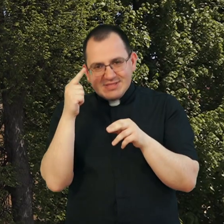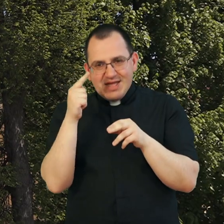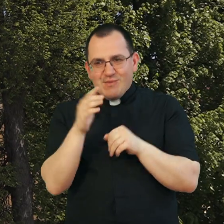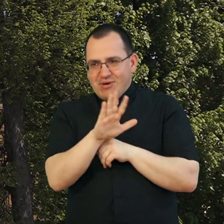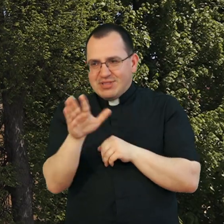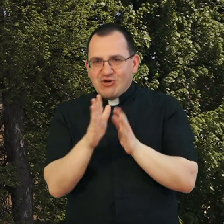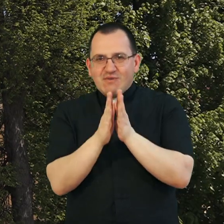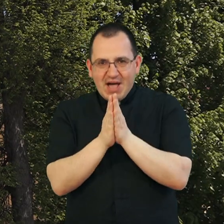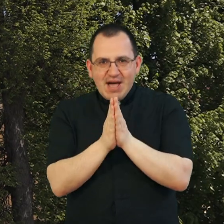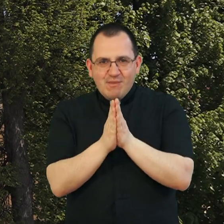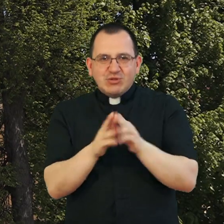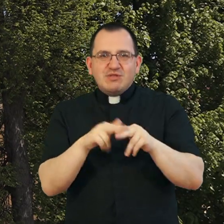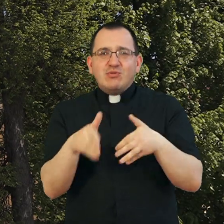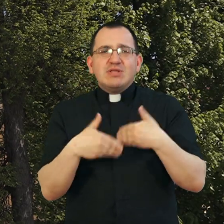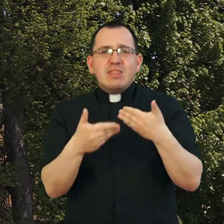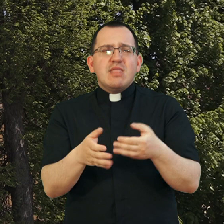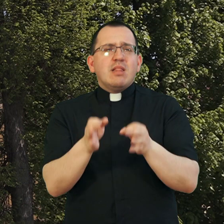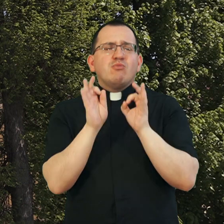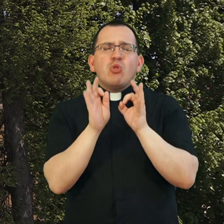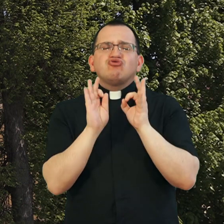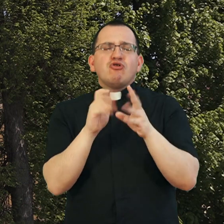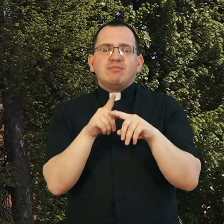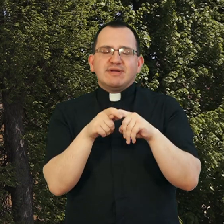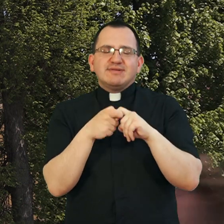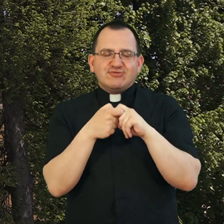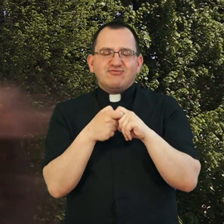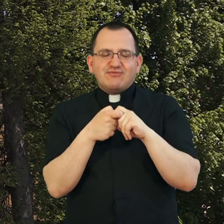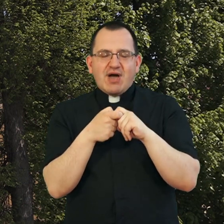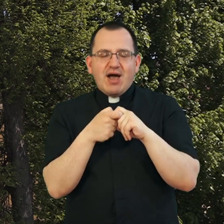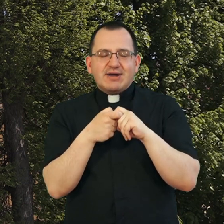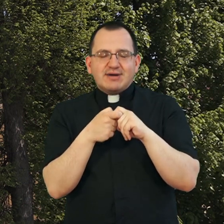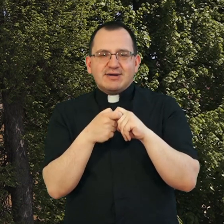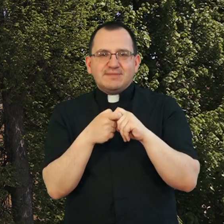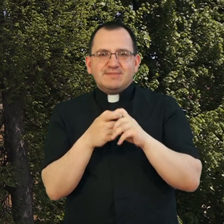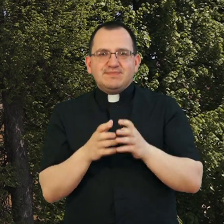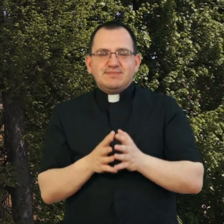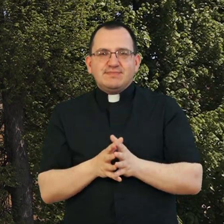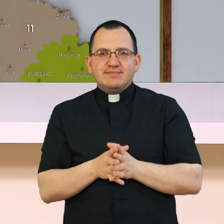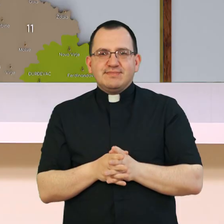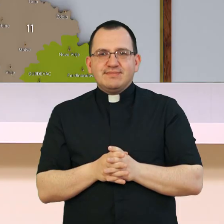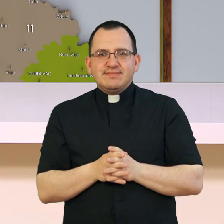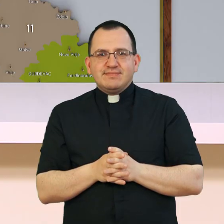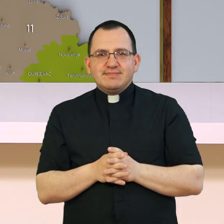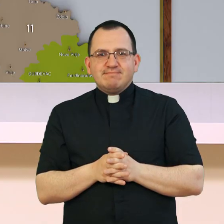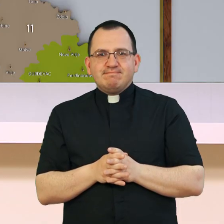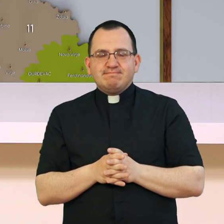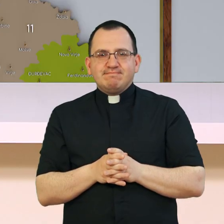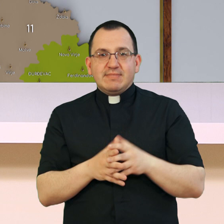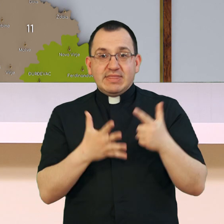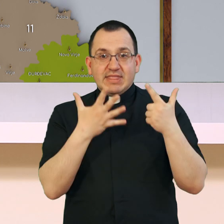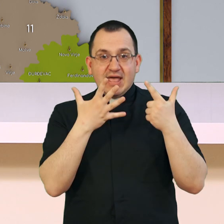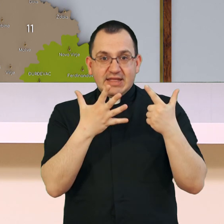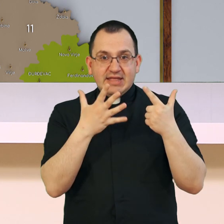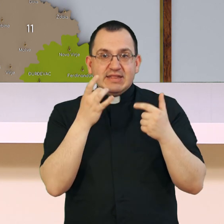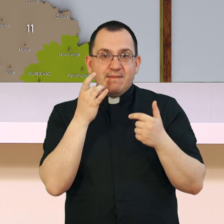uroditi plodom, kako za grad Koprivnicu, tako i za sve ostale nakane koje su im povjerene. 7-dnevno